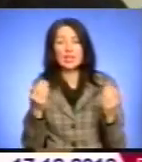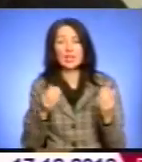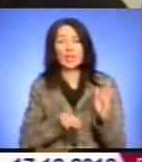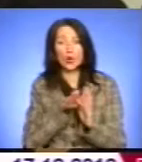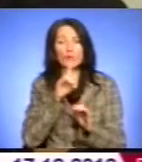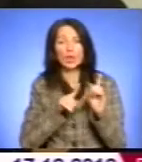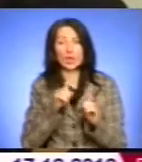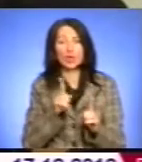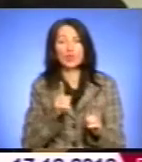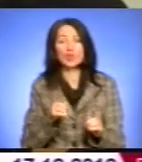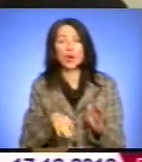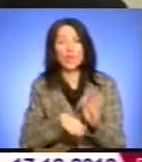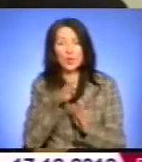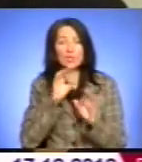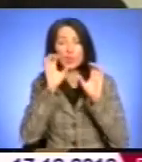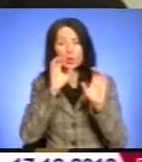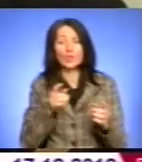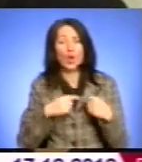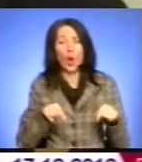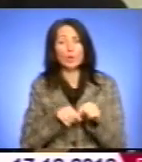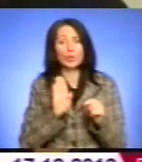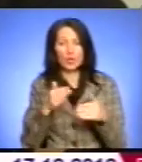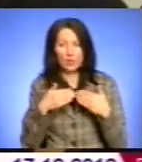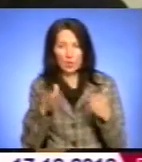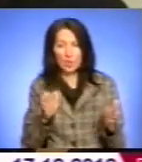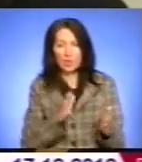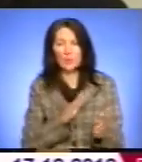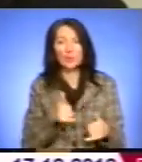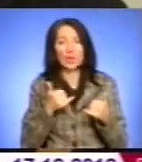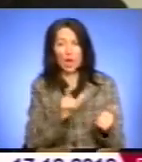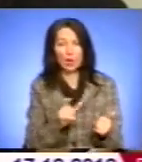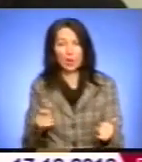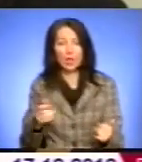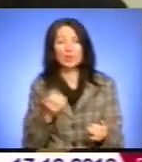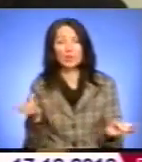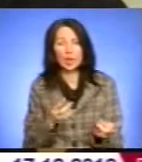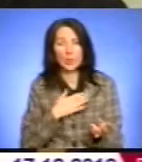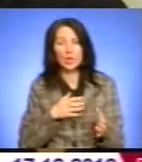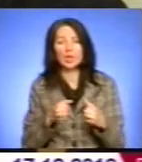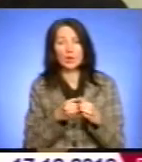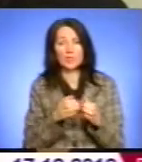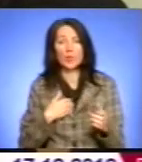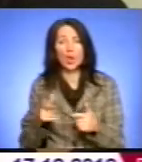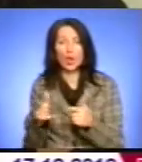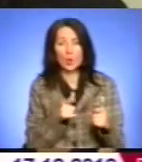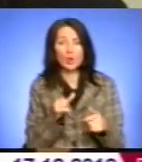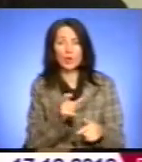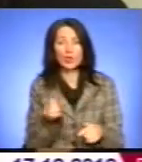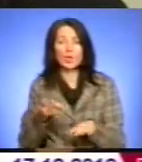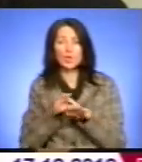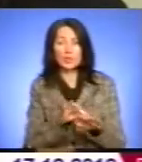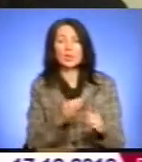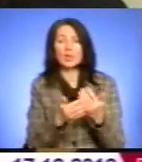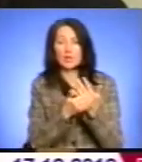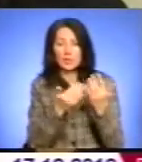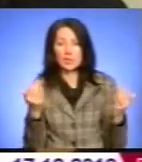буде доступна для громадськості. Якщо треба, то наша фракція, ми депутати, готові людей завести в стіни парламенту. Хай вони побачать, як